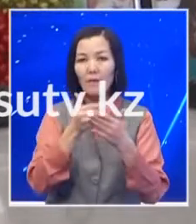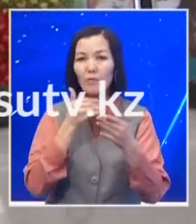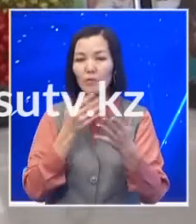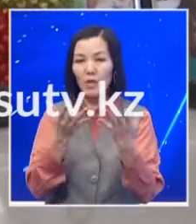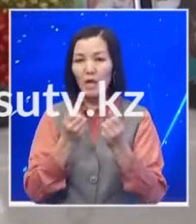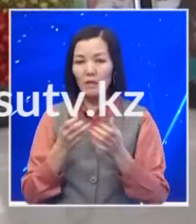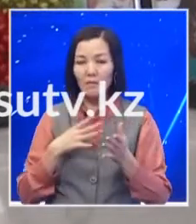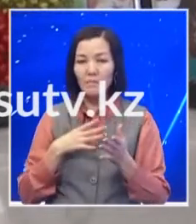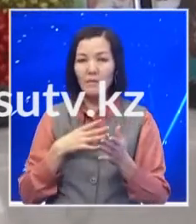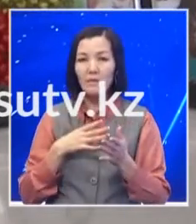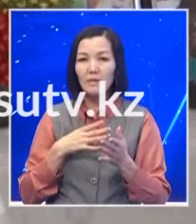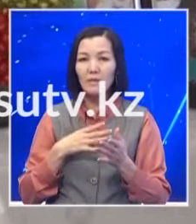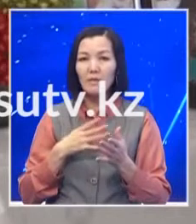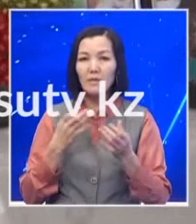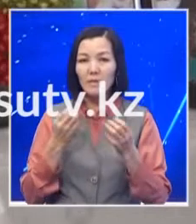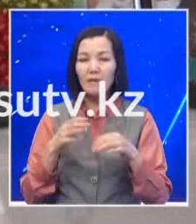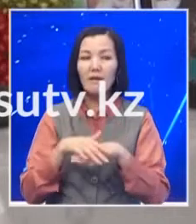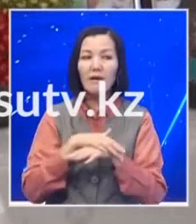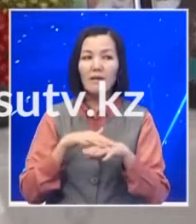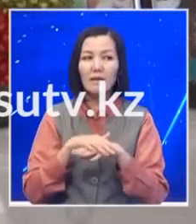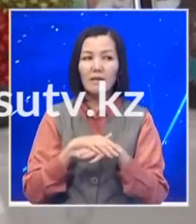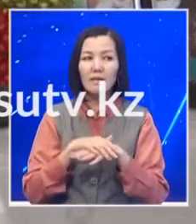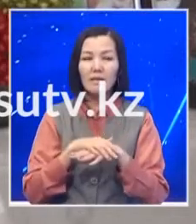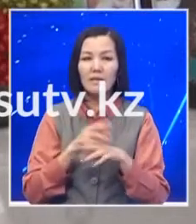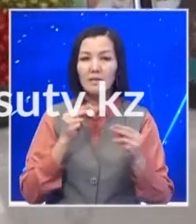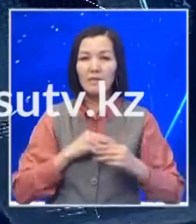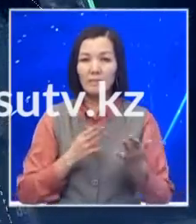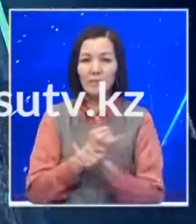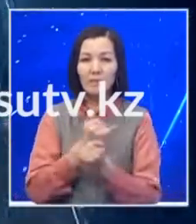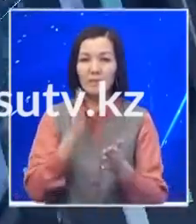берді. Әлі де халыққа еңбек ете беремін.